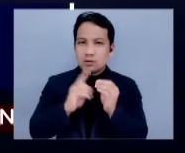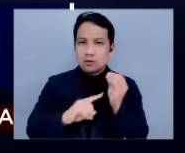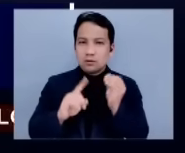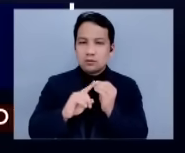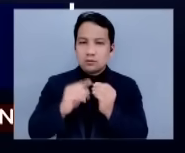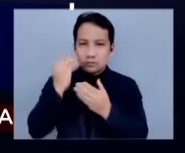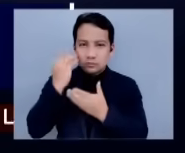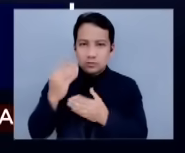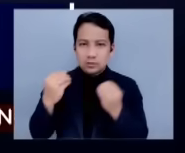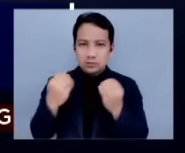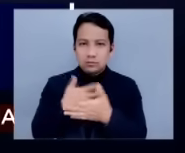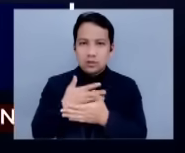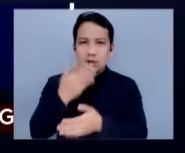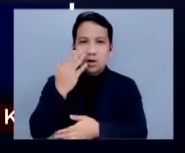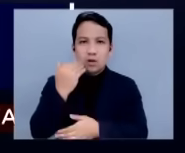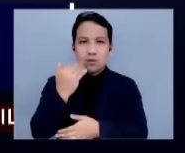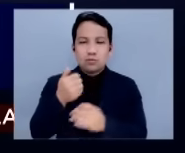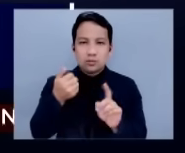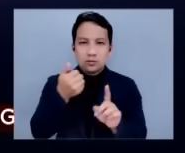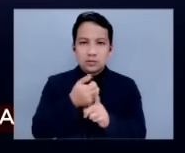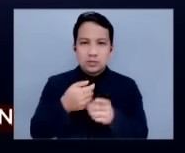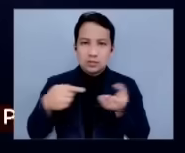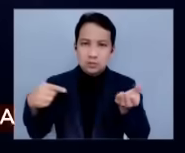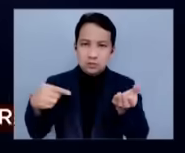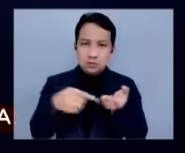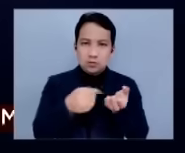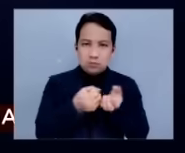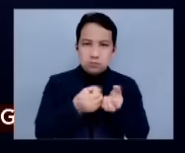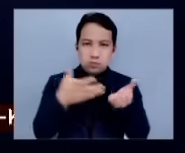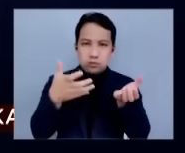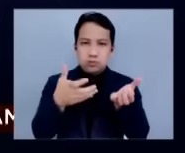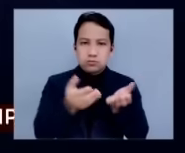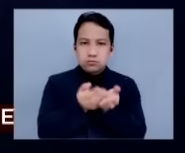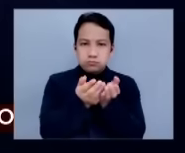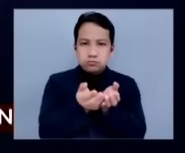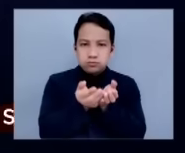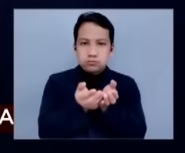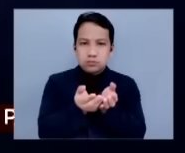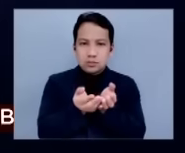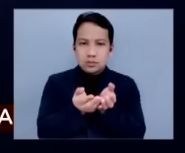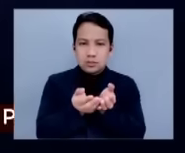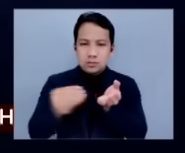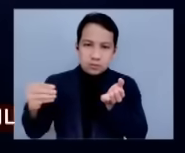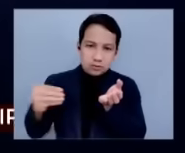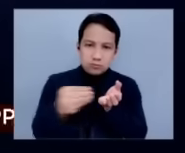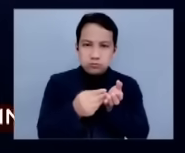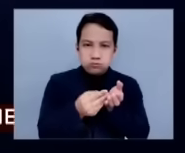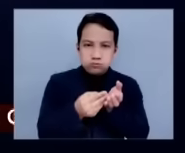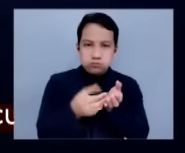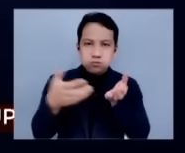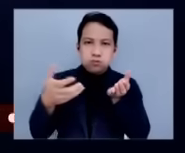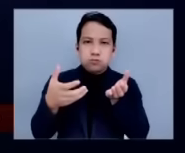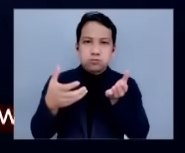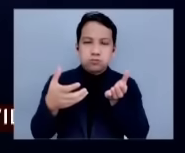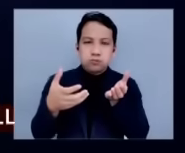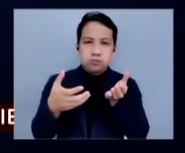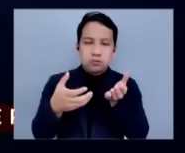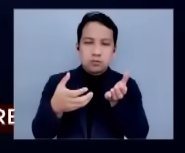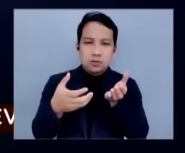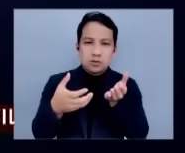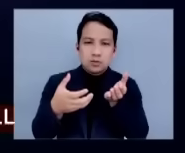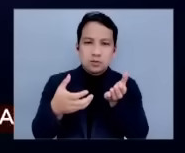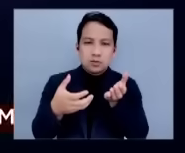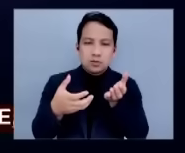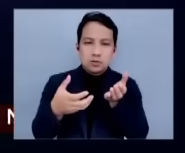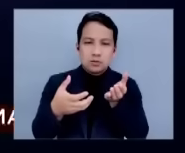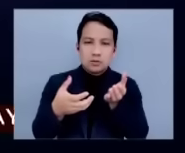takot matapos silang tamaan ng bomba. We were hit by a bomb. Again, we were hit by a bomb. Our